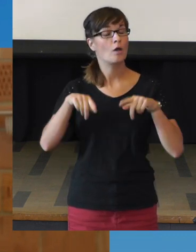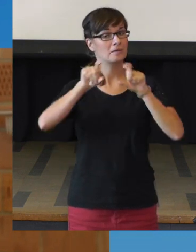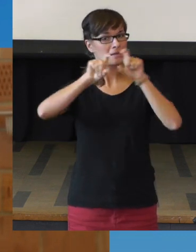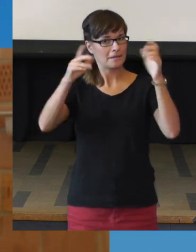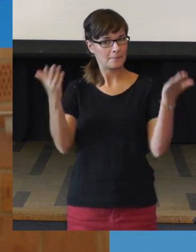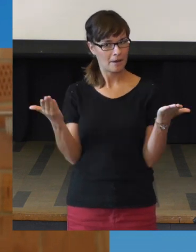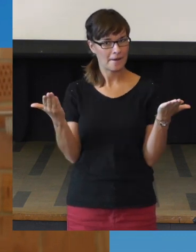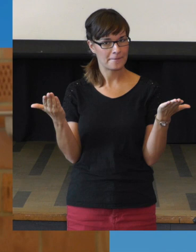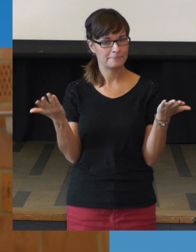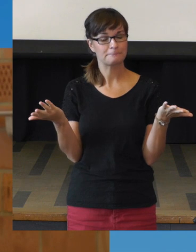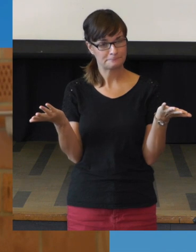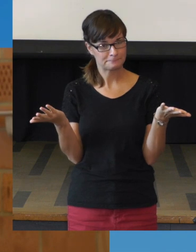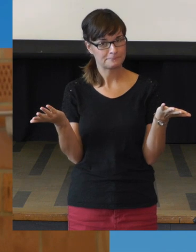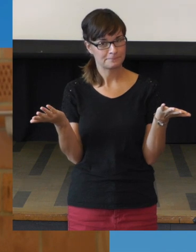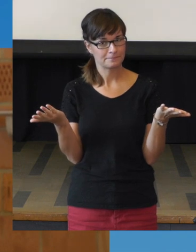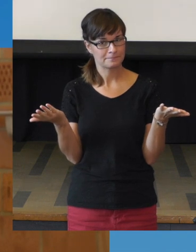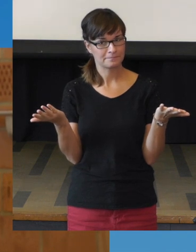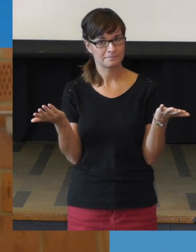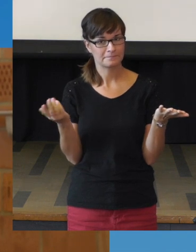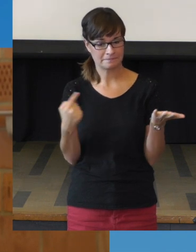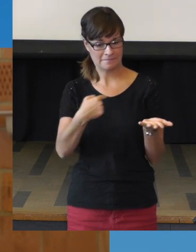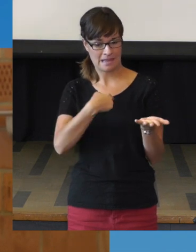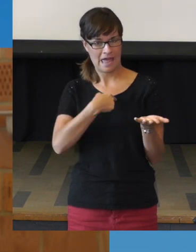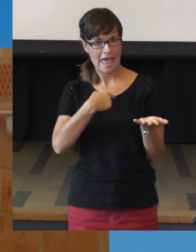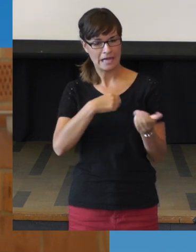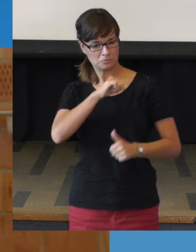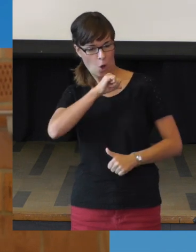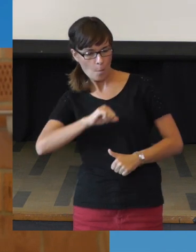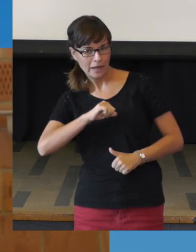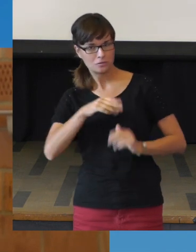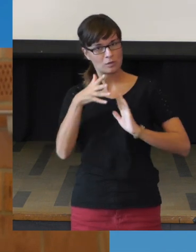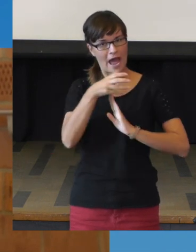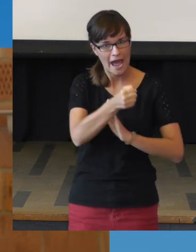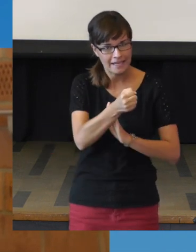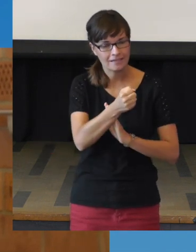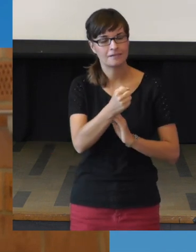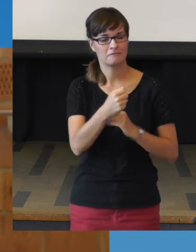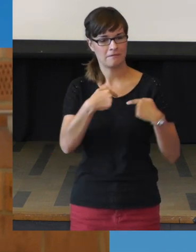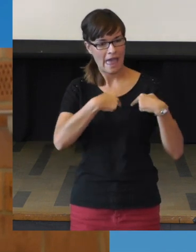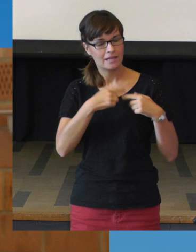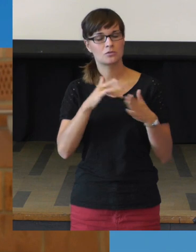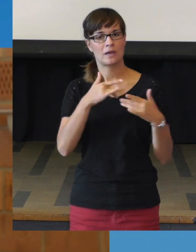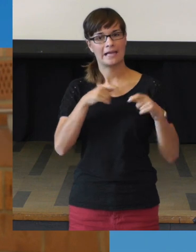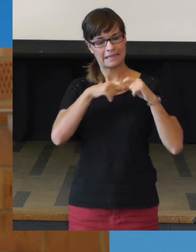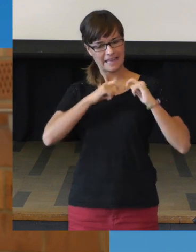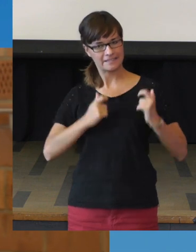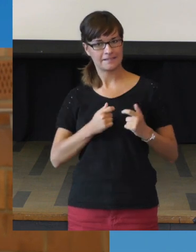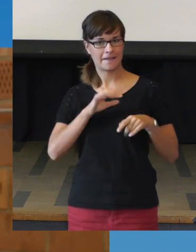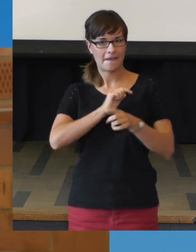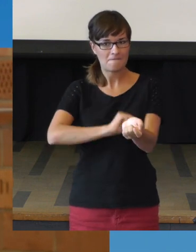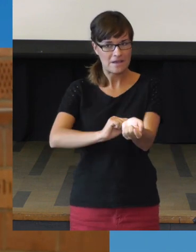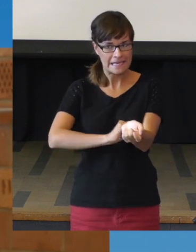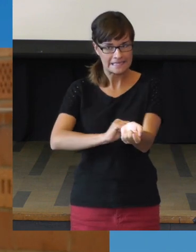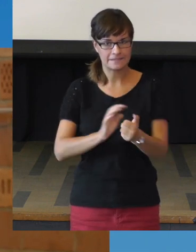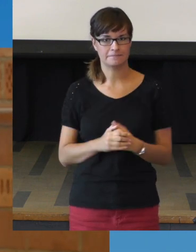Heute mit dem Thema Eingriffe am Herzen und an den Herzkranzgefäßen. Das Herz ist